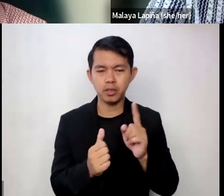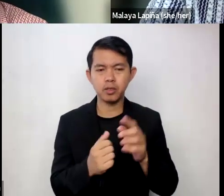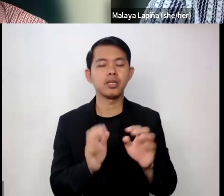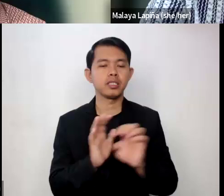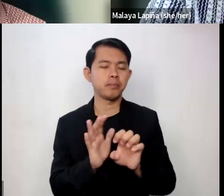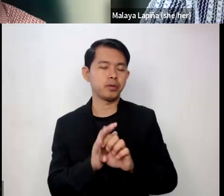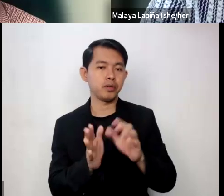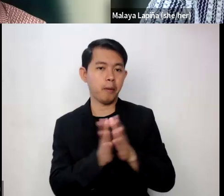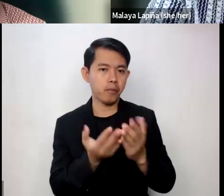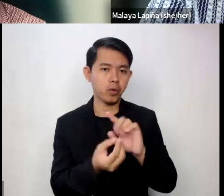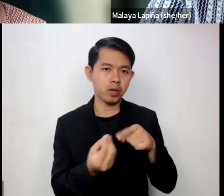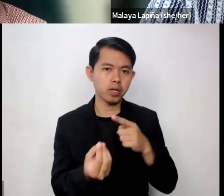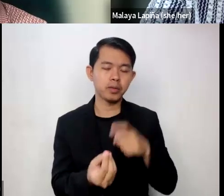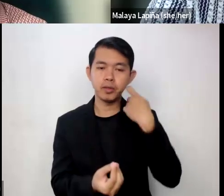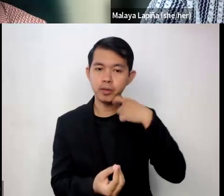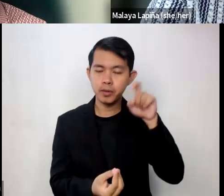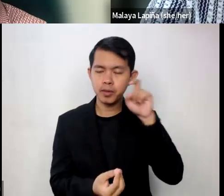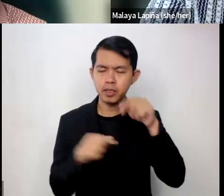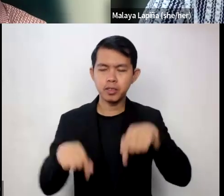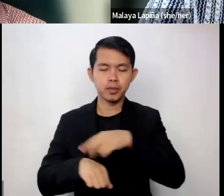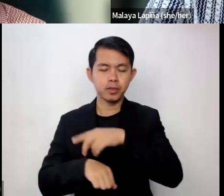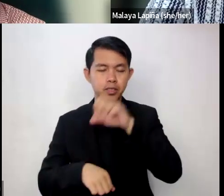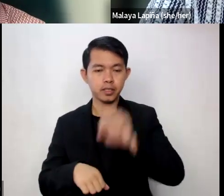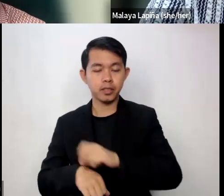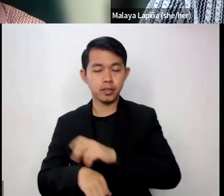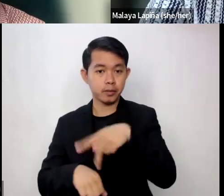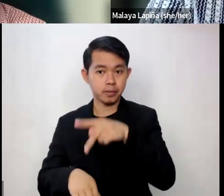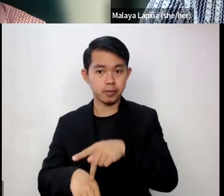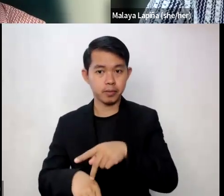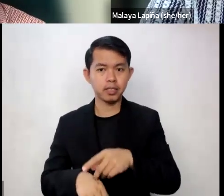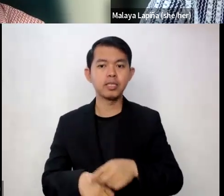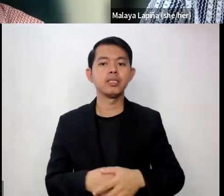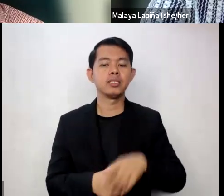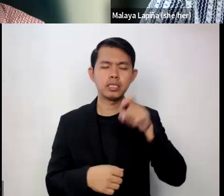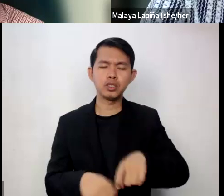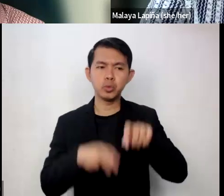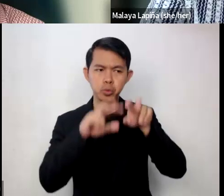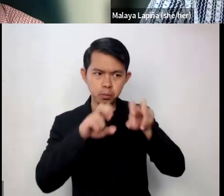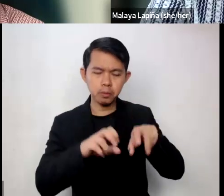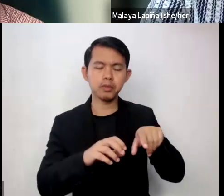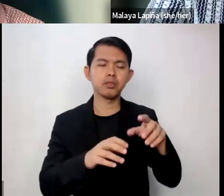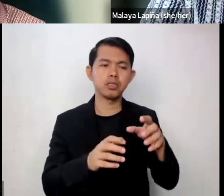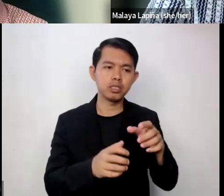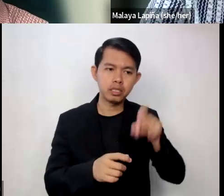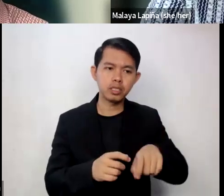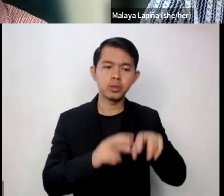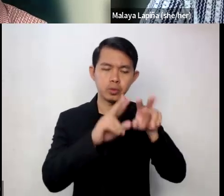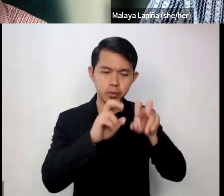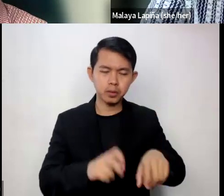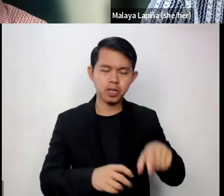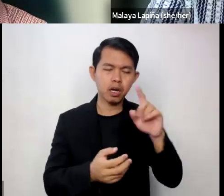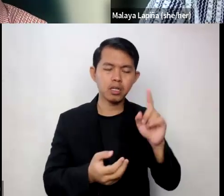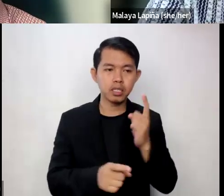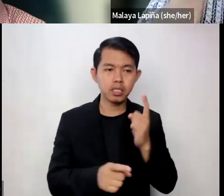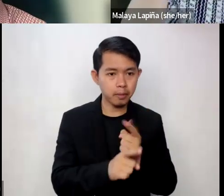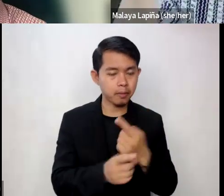on transgendering Southern Philippines, so sa mga bantut, kailangan yun balikan. No? Ano yung discussion doon? No? Tama ba yung pag-equate niya